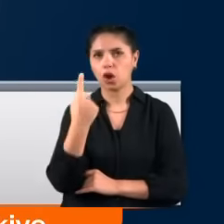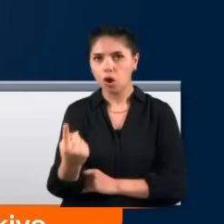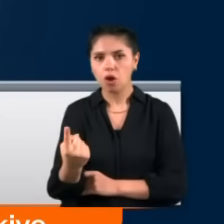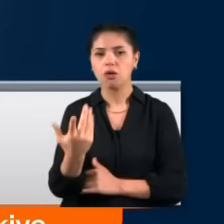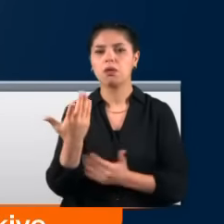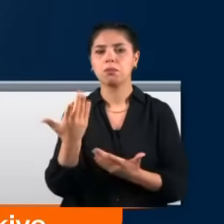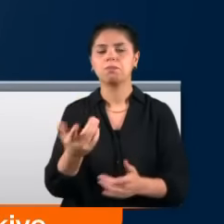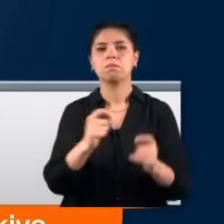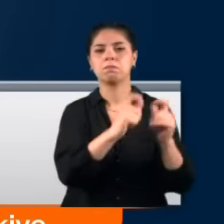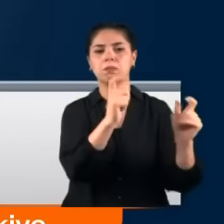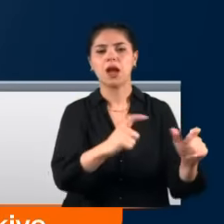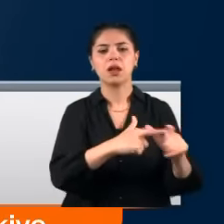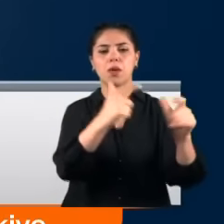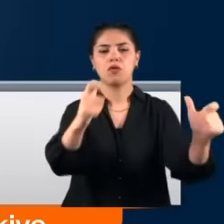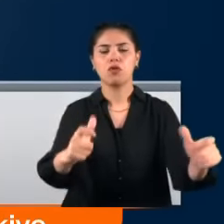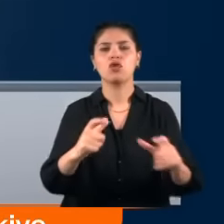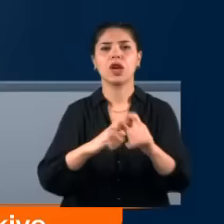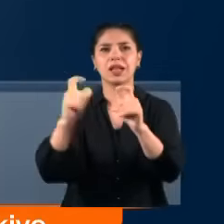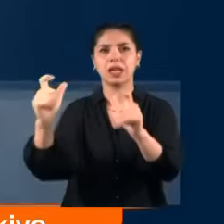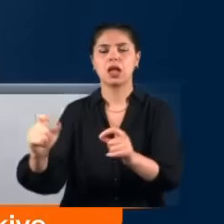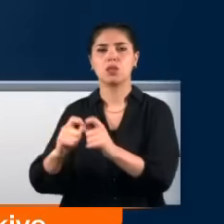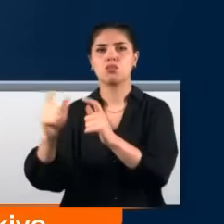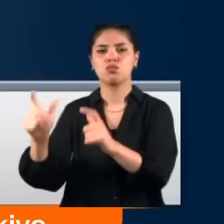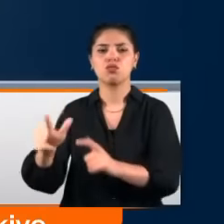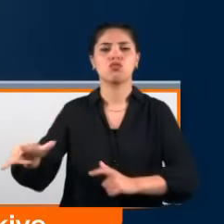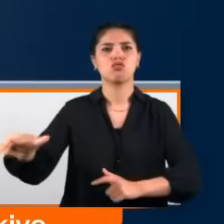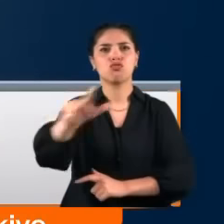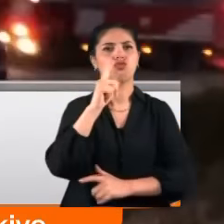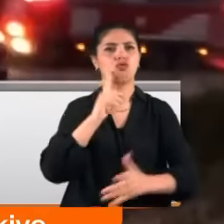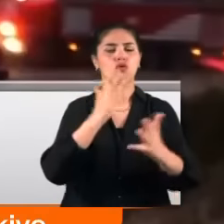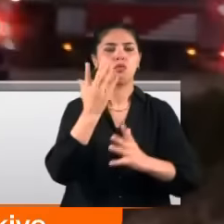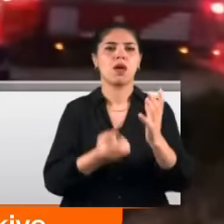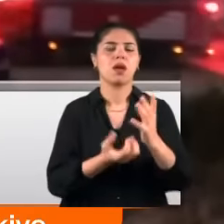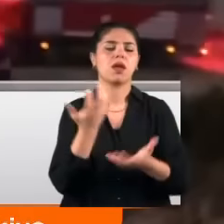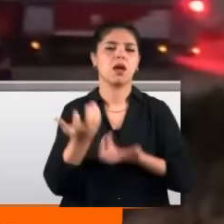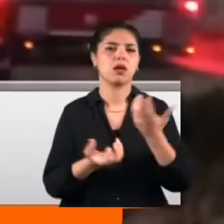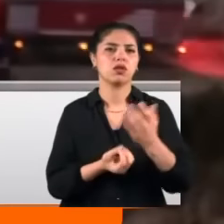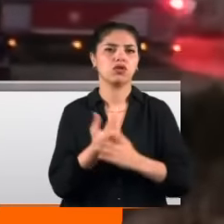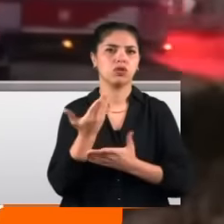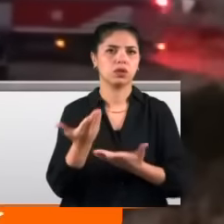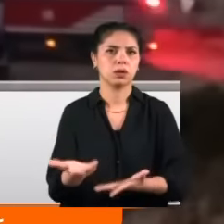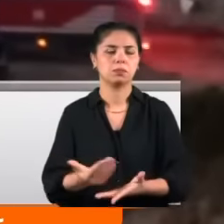Gazi Emir ve Buca'da üstelik aynı anda orman yangınına yol açtı.